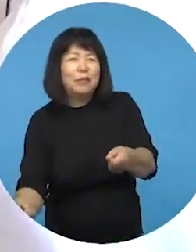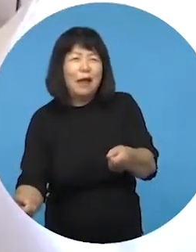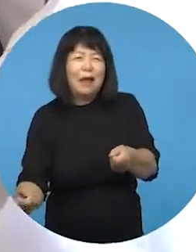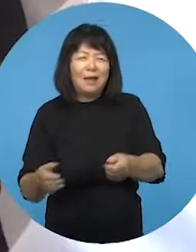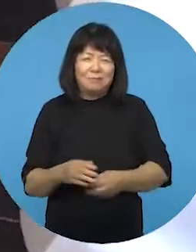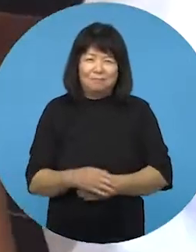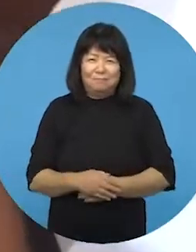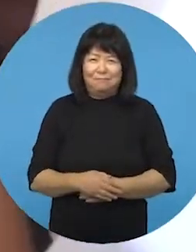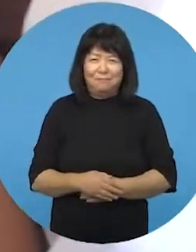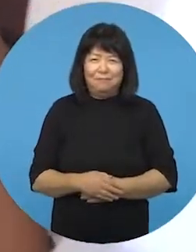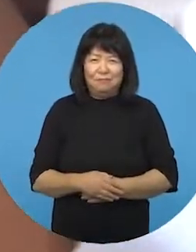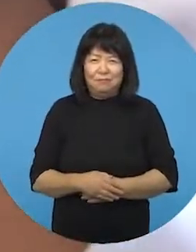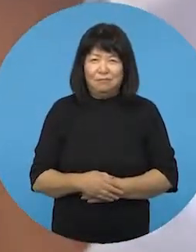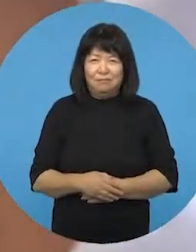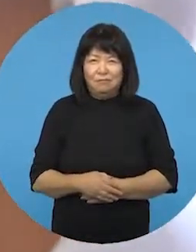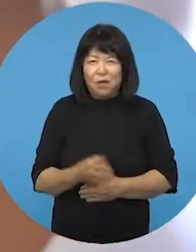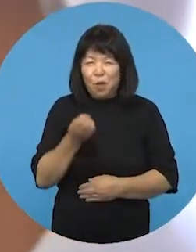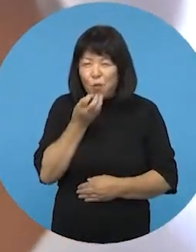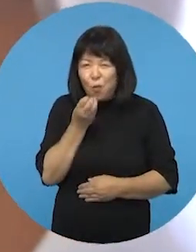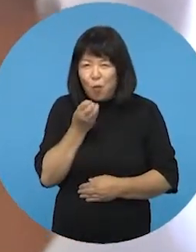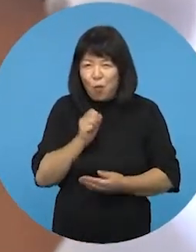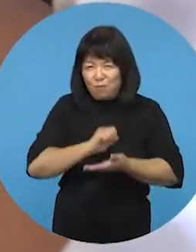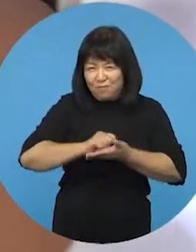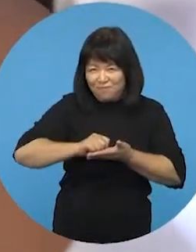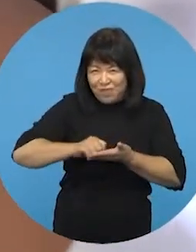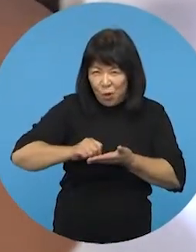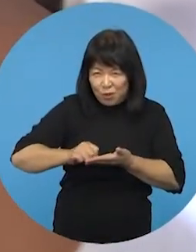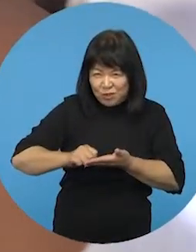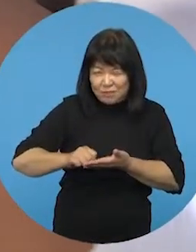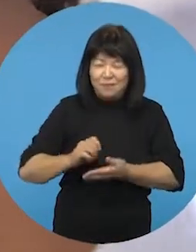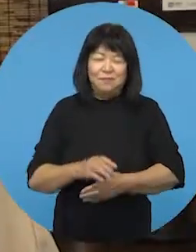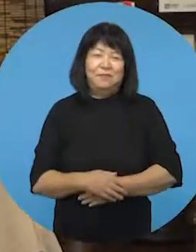した豆腐の味噌汁こぼしちゃった。